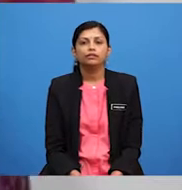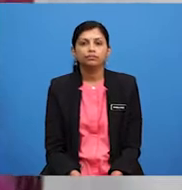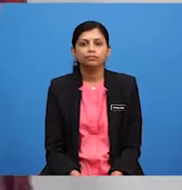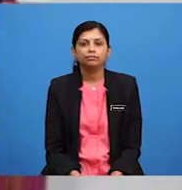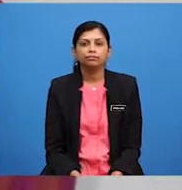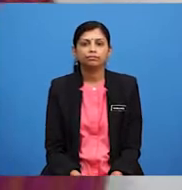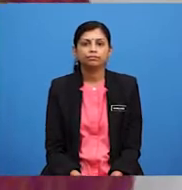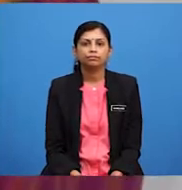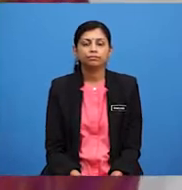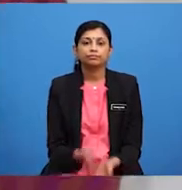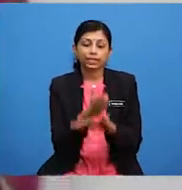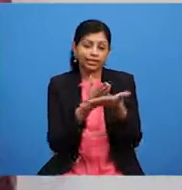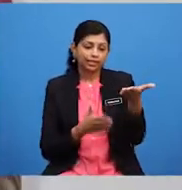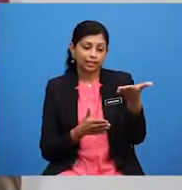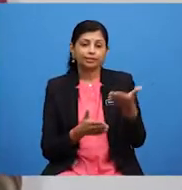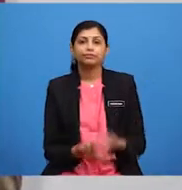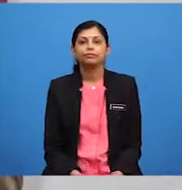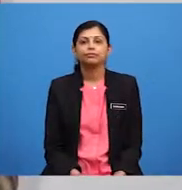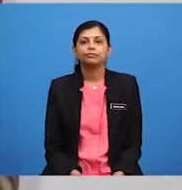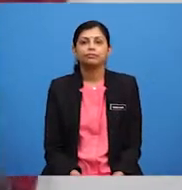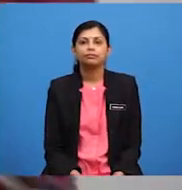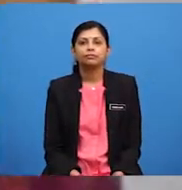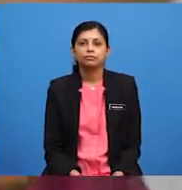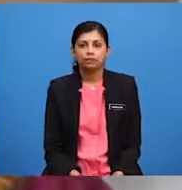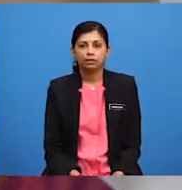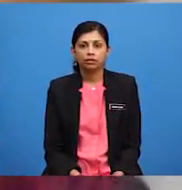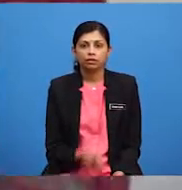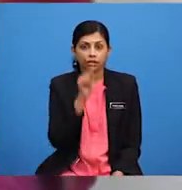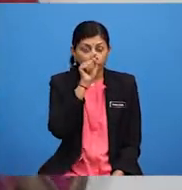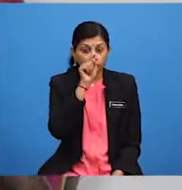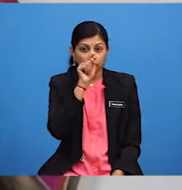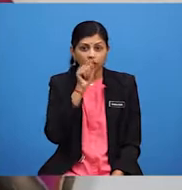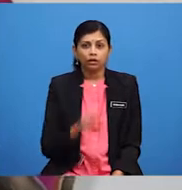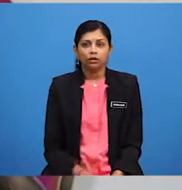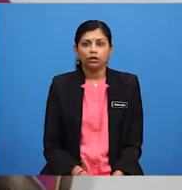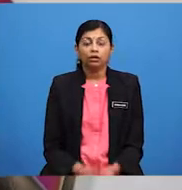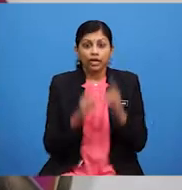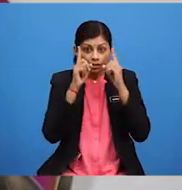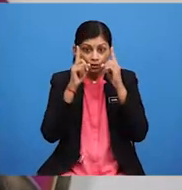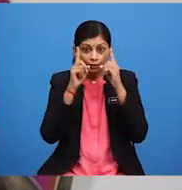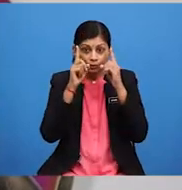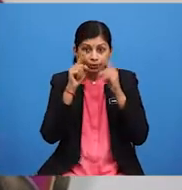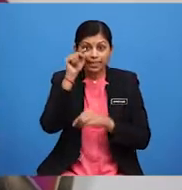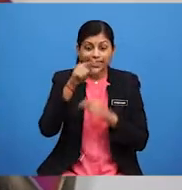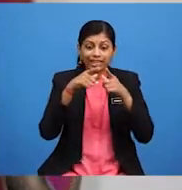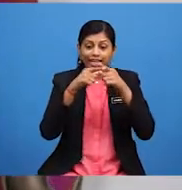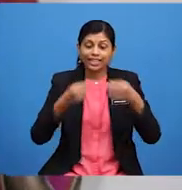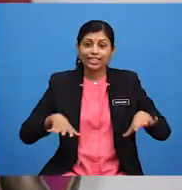lenyap di bahagian tengah atas garis ufuk dan melabelkan dengan label titik lenyap